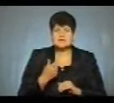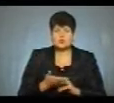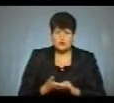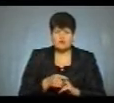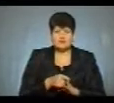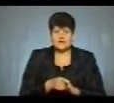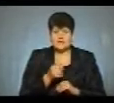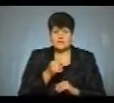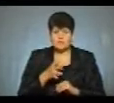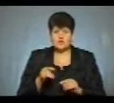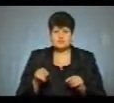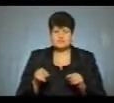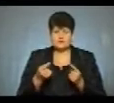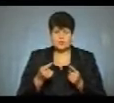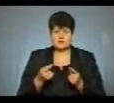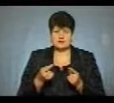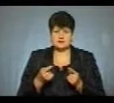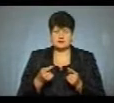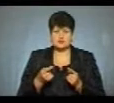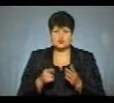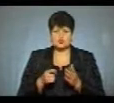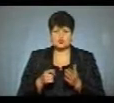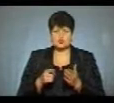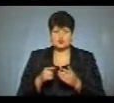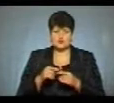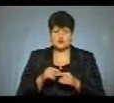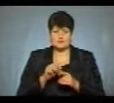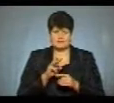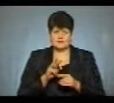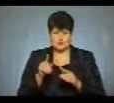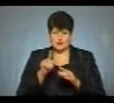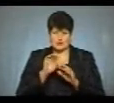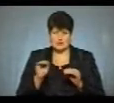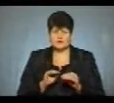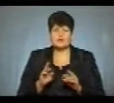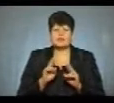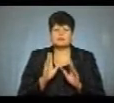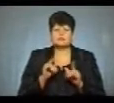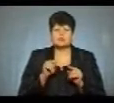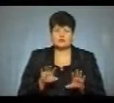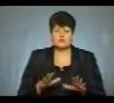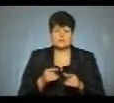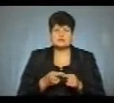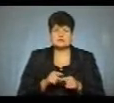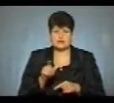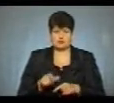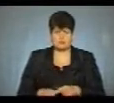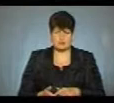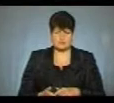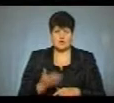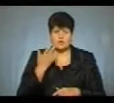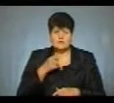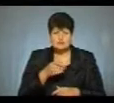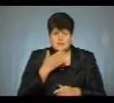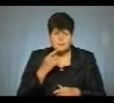вона не може створити сторінку, це не кожен молодий зможе війти, як бути в такому випадку такій людині? Коли вона не